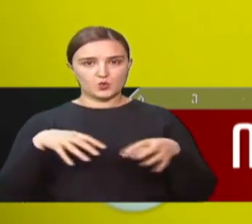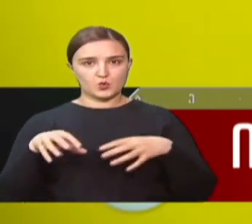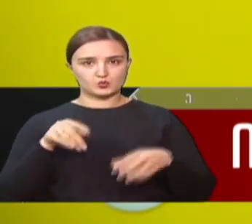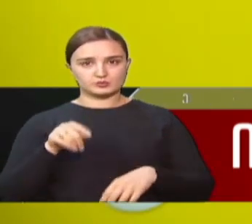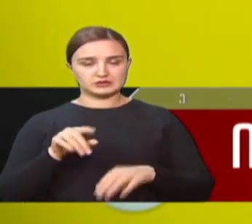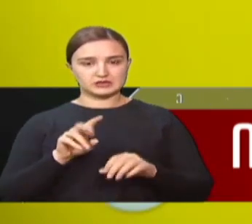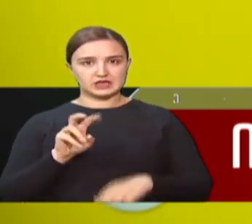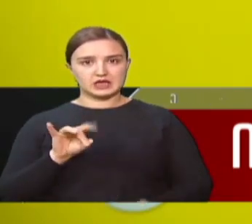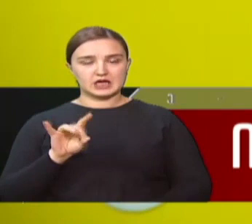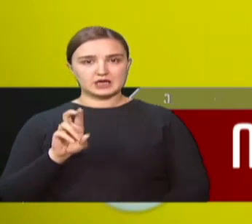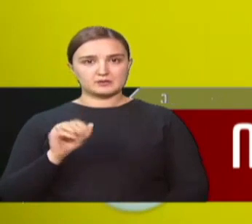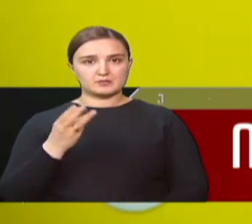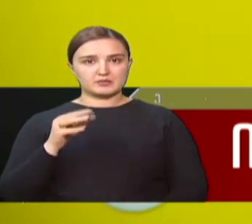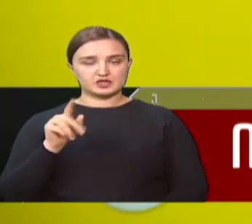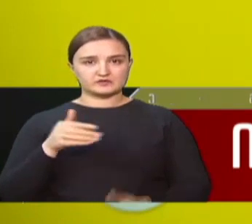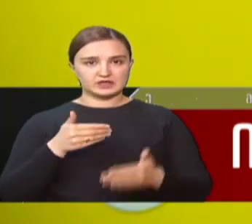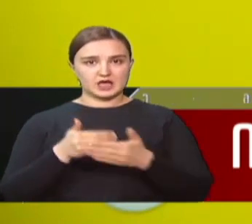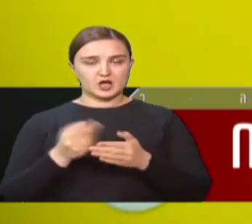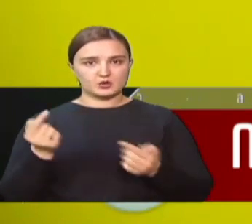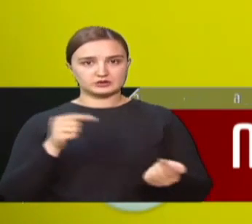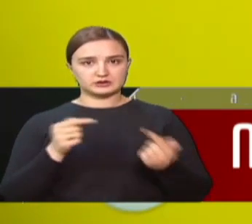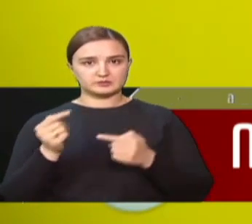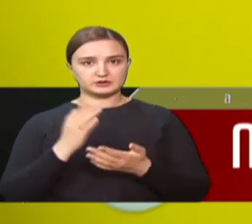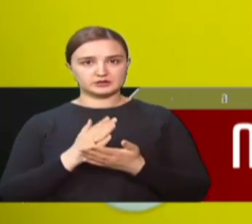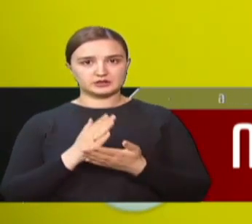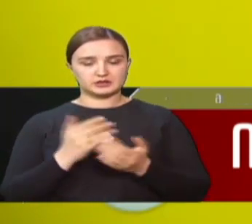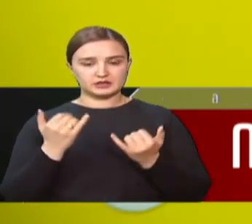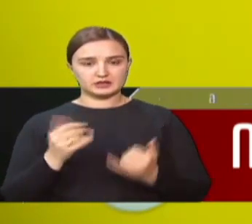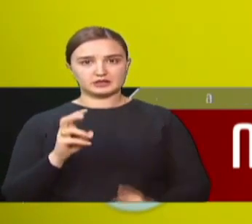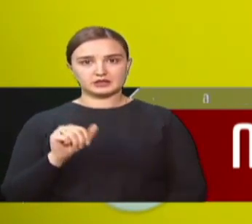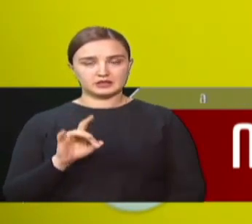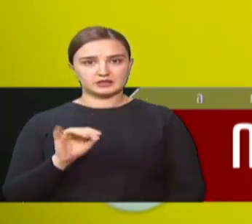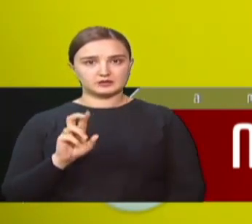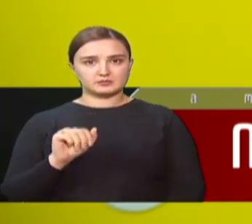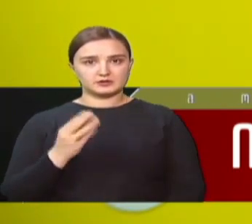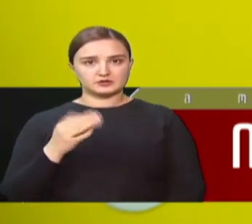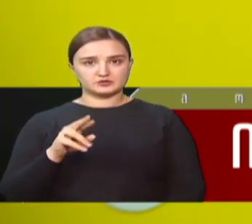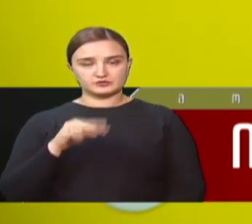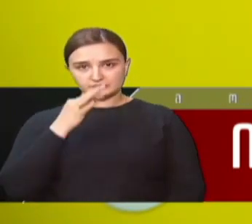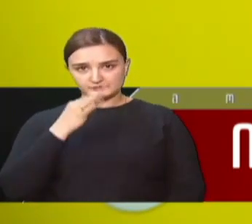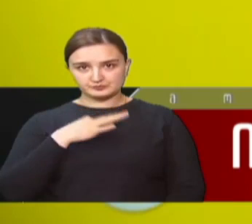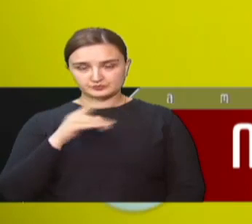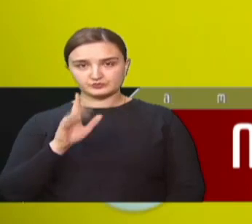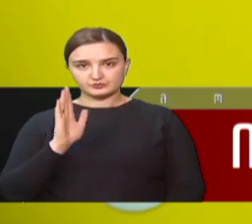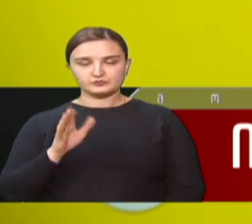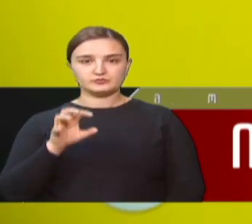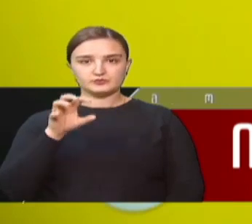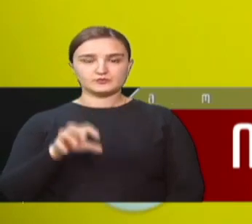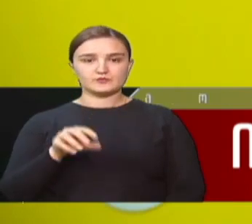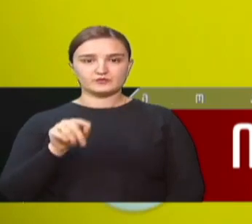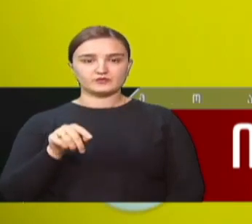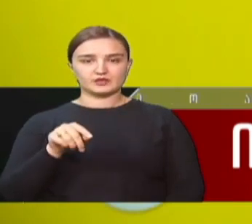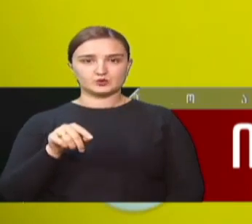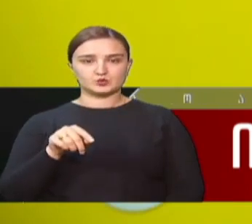და ღარიბაშვილის კლანი ძალიან ახლოს არიან ერთმანეთთან. ეხლა ღარიბაშვილი გვეუბნება, რომ შექმნის სტრუქტურას, იმის